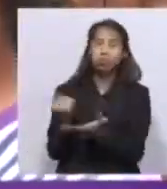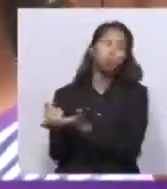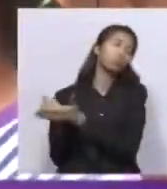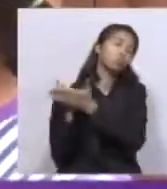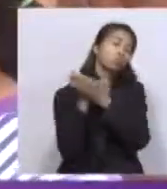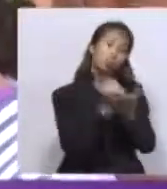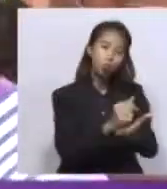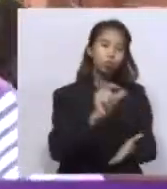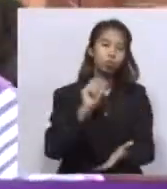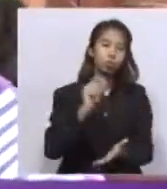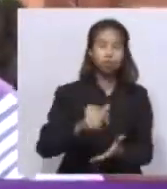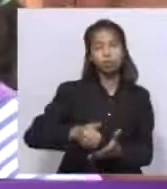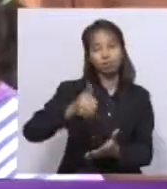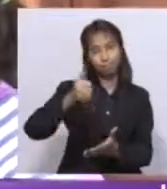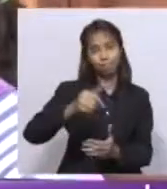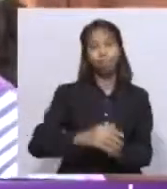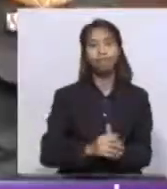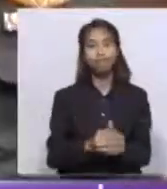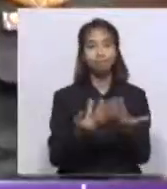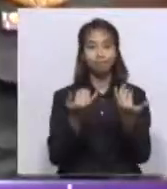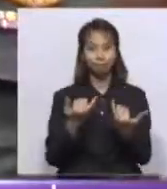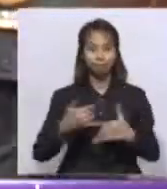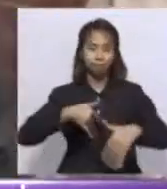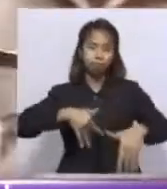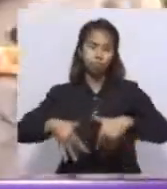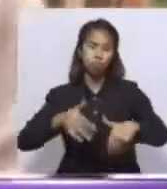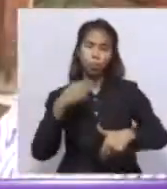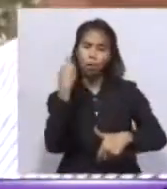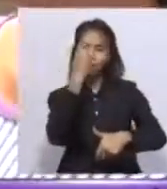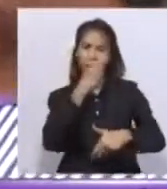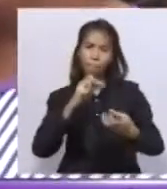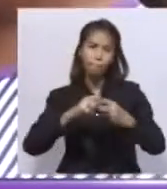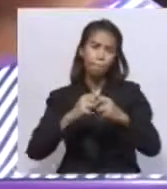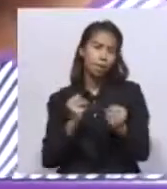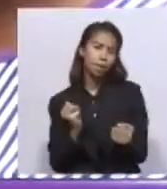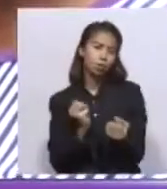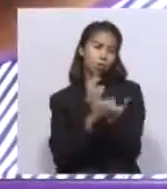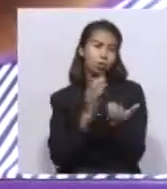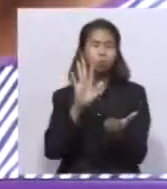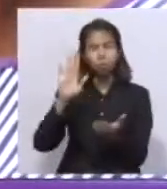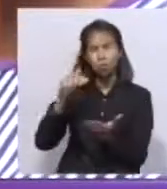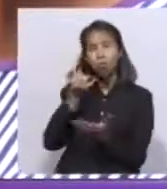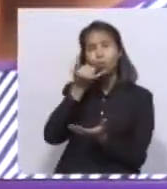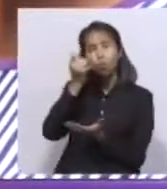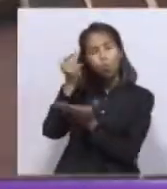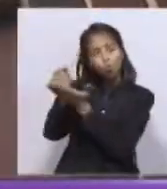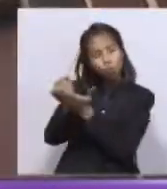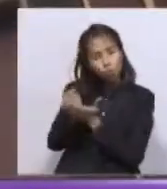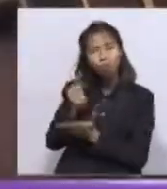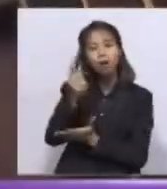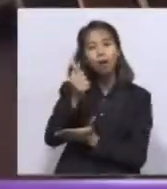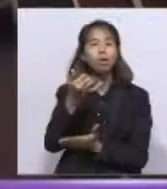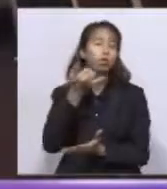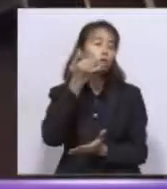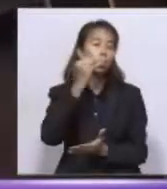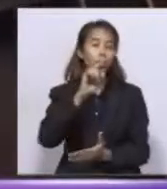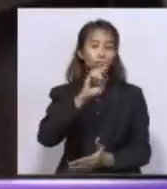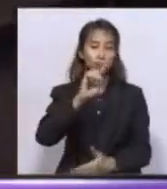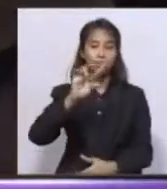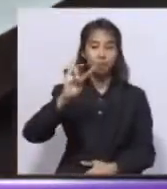ผู้ประสบภัยอย่างทันท่วงทีสำหรับประชาชนที่ได้รับผลกระทบสามารถติดต่อขอความช่วยเหลือได้ทางสายด่วนนิ